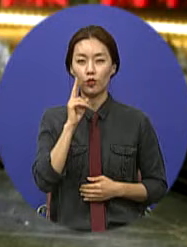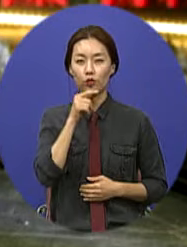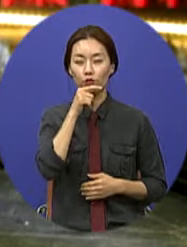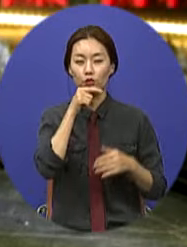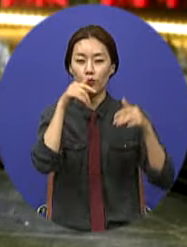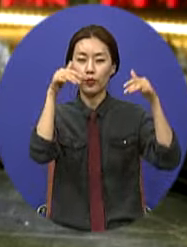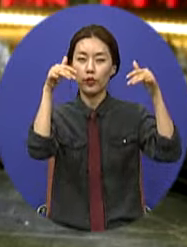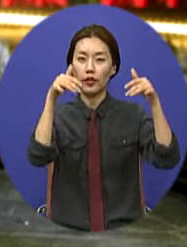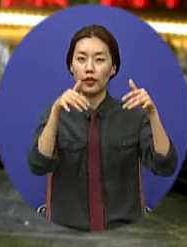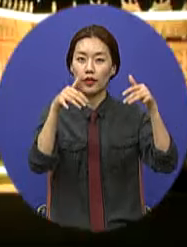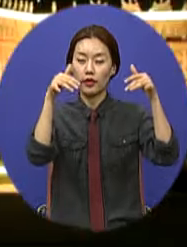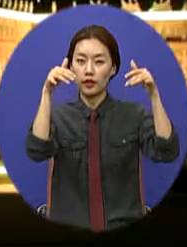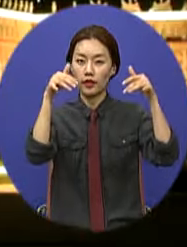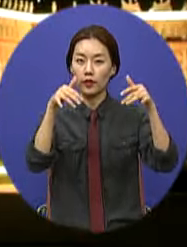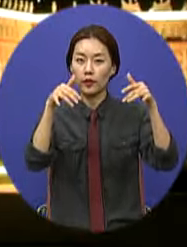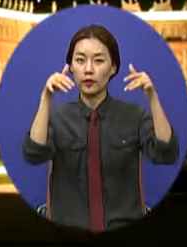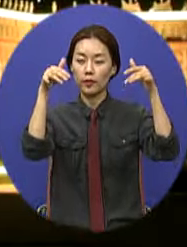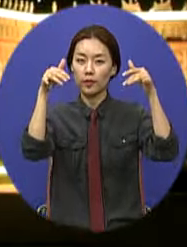꾸준 비